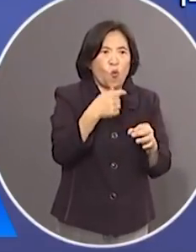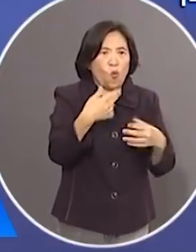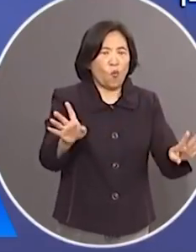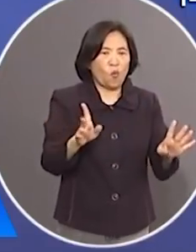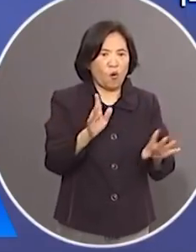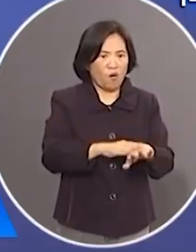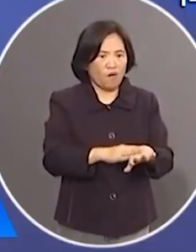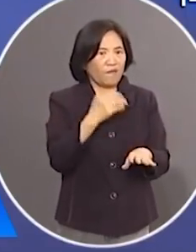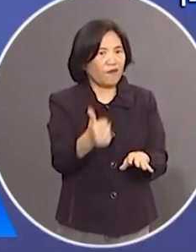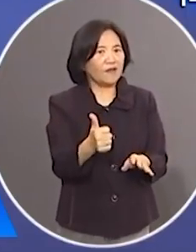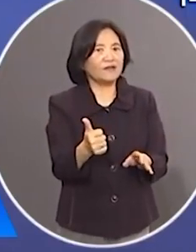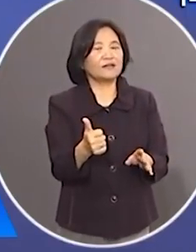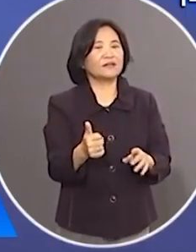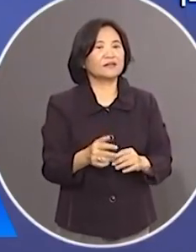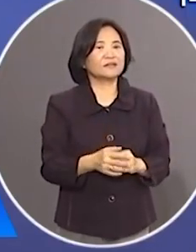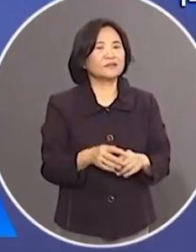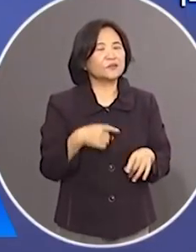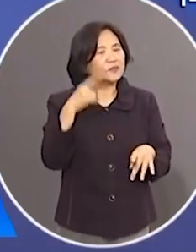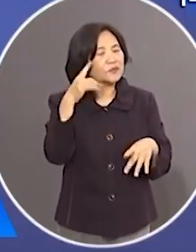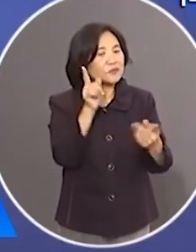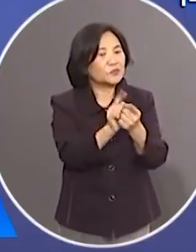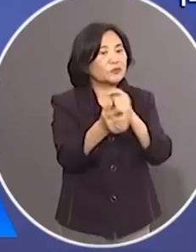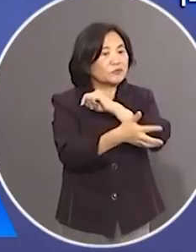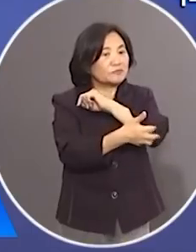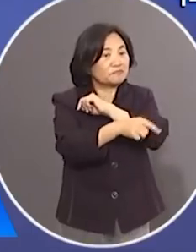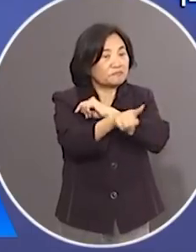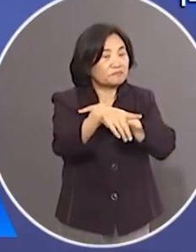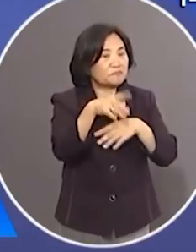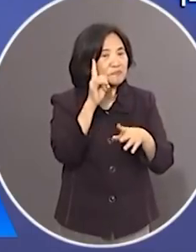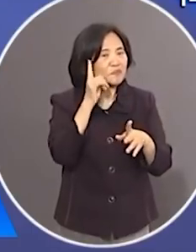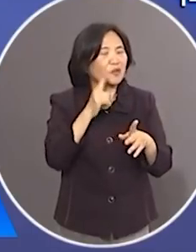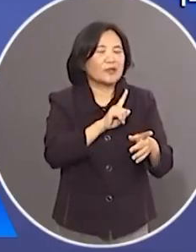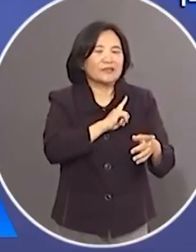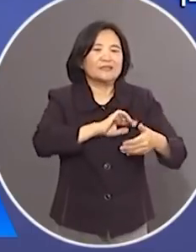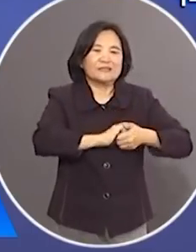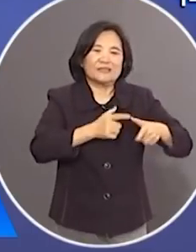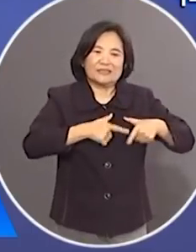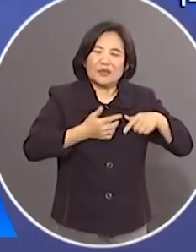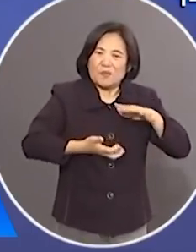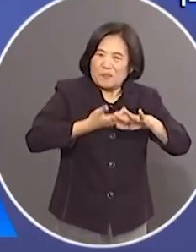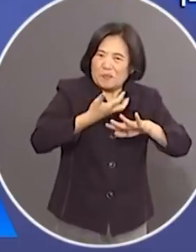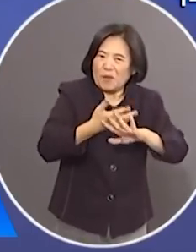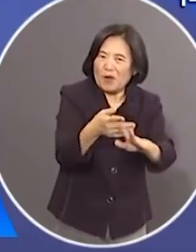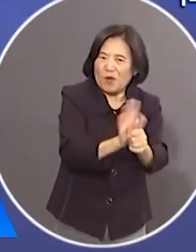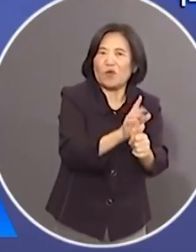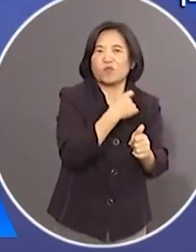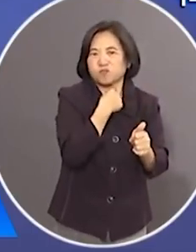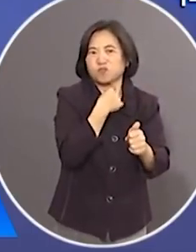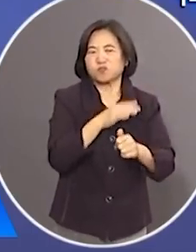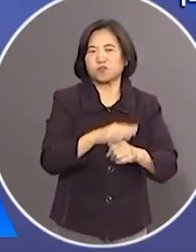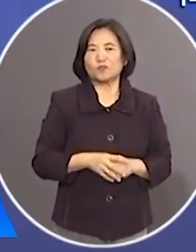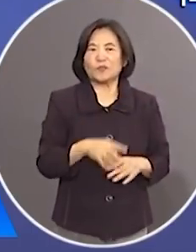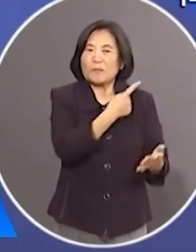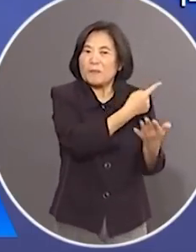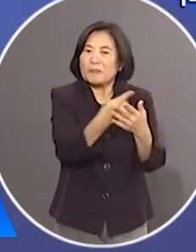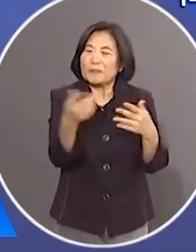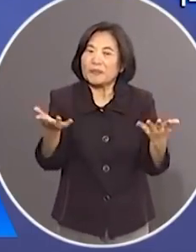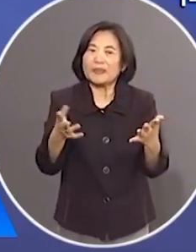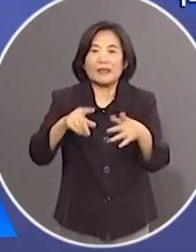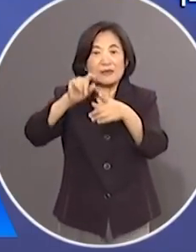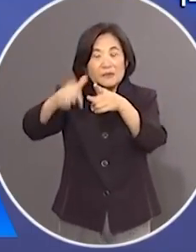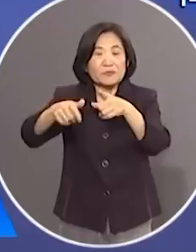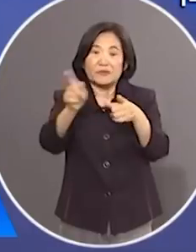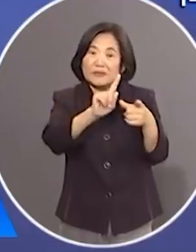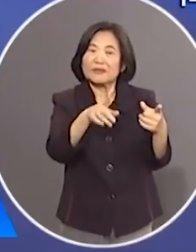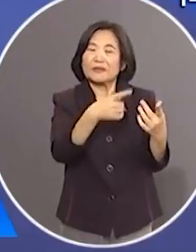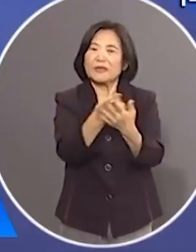好。所以，我们爱护劳工，我们要发自内心。每一件事情，中小企业、企业老板